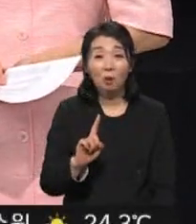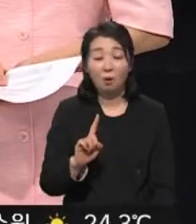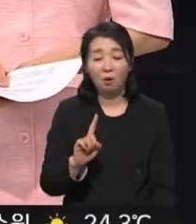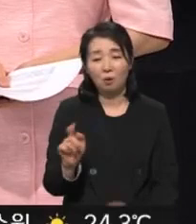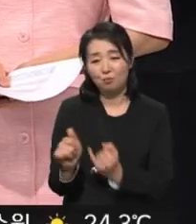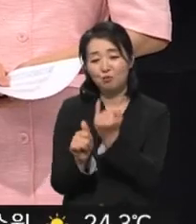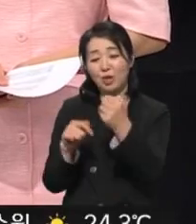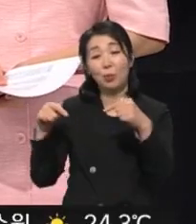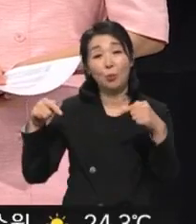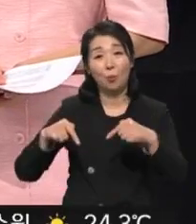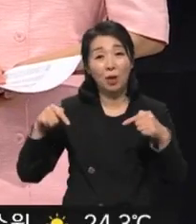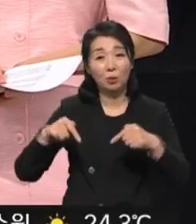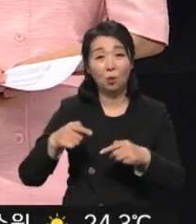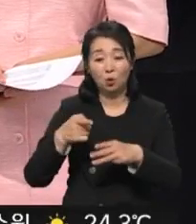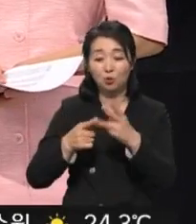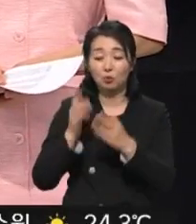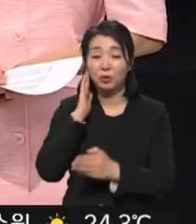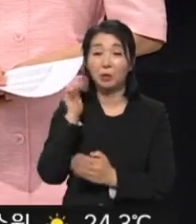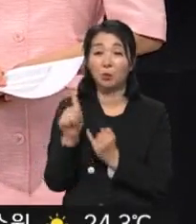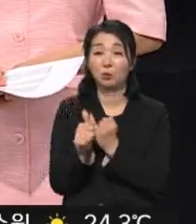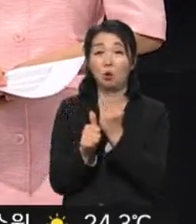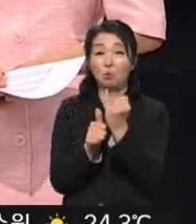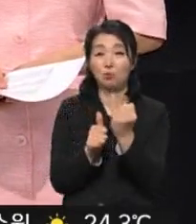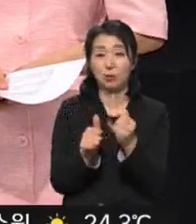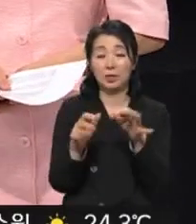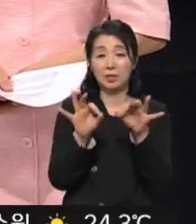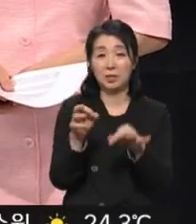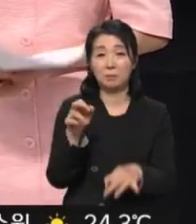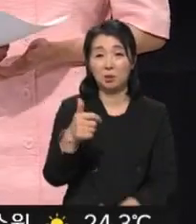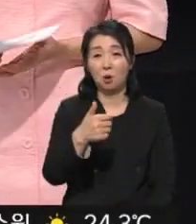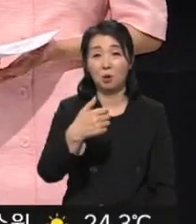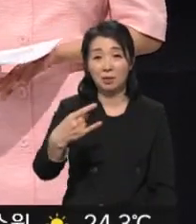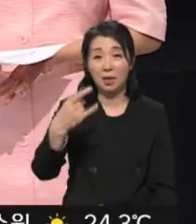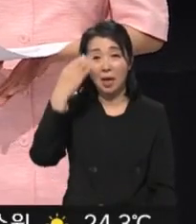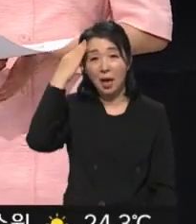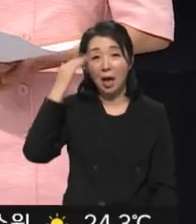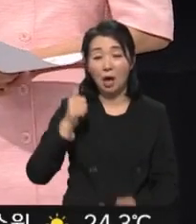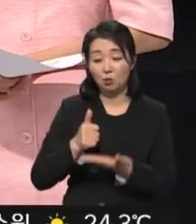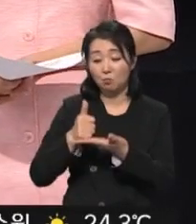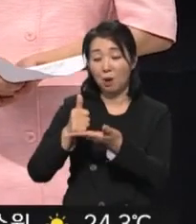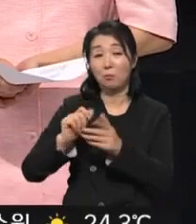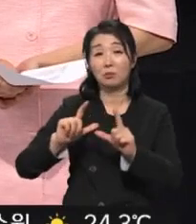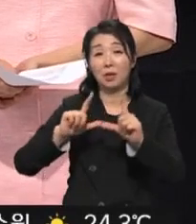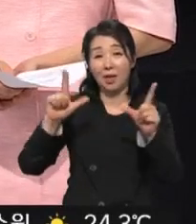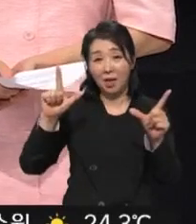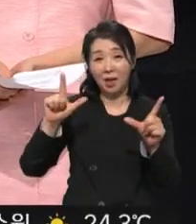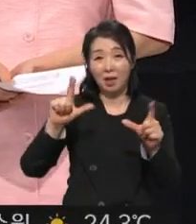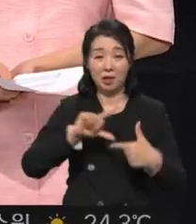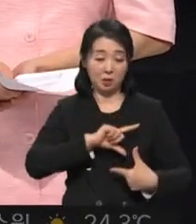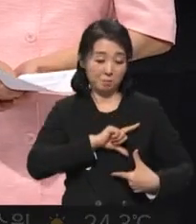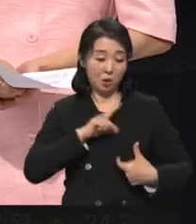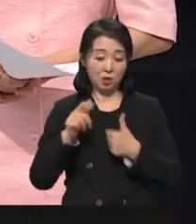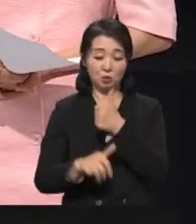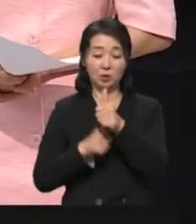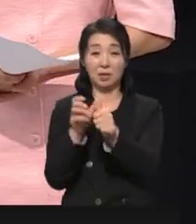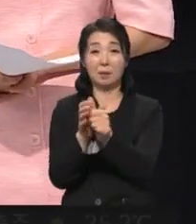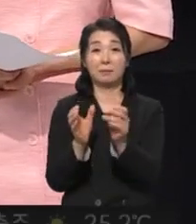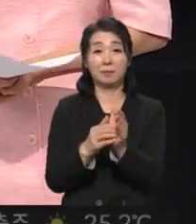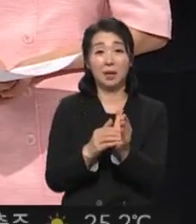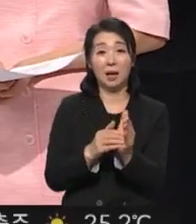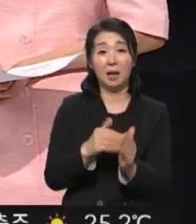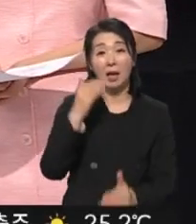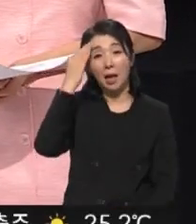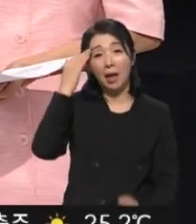외교입니다. 윤석열 대통령의 부인 김건희 여사가 한국 방문에 해 명예위원장직을 맡았습니다.